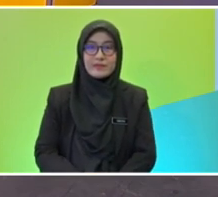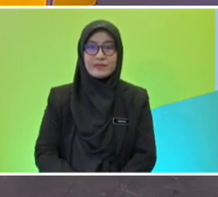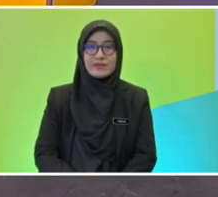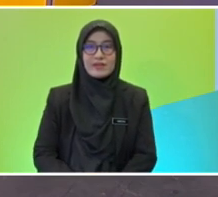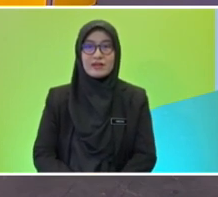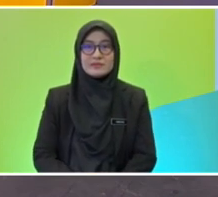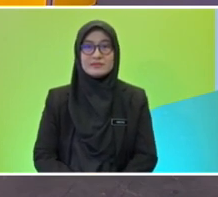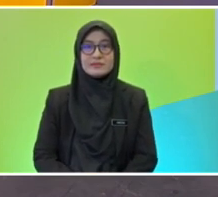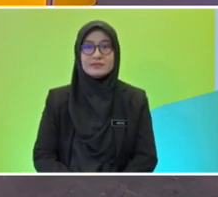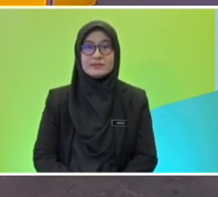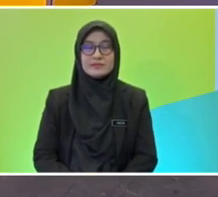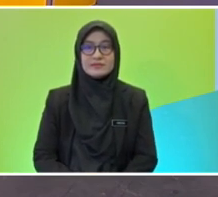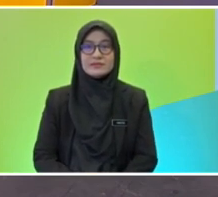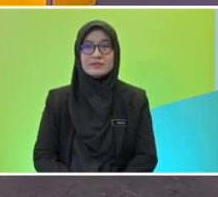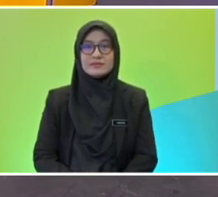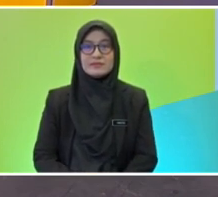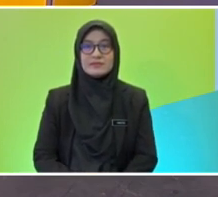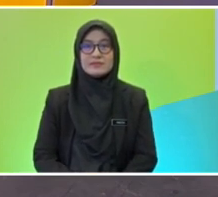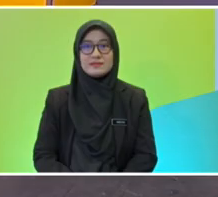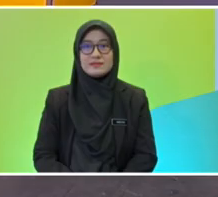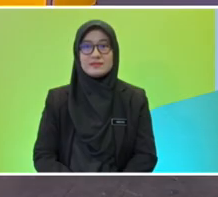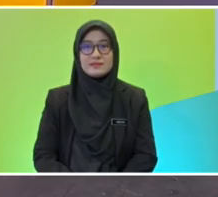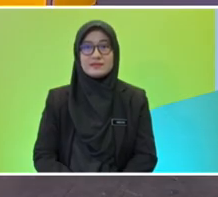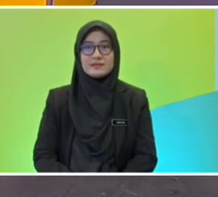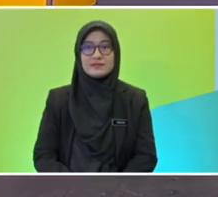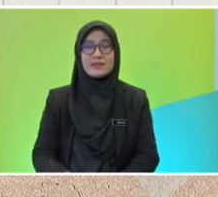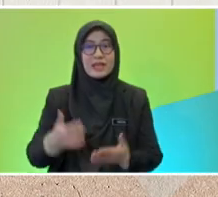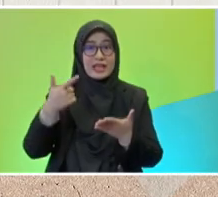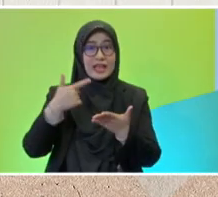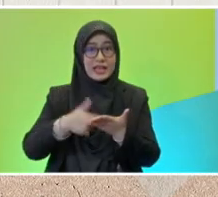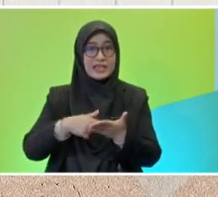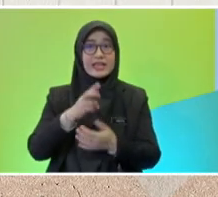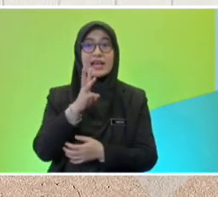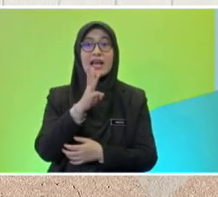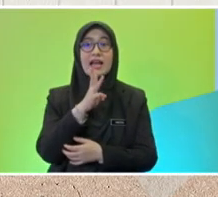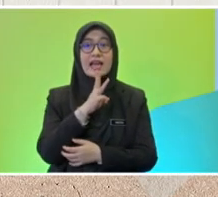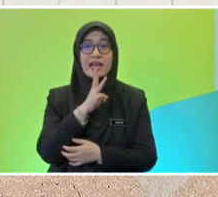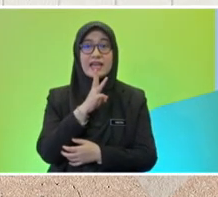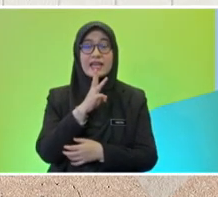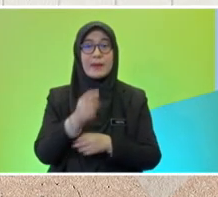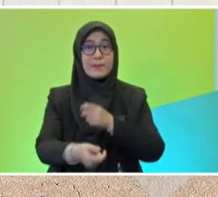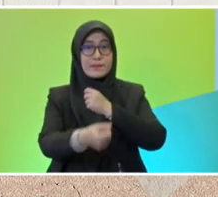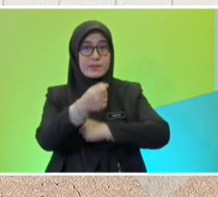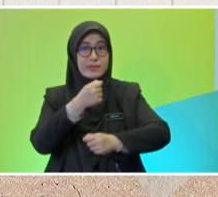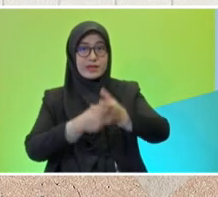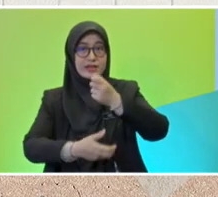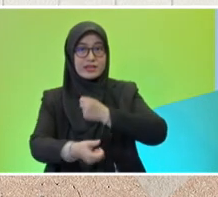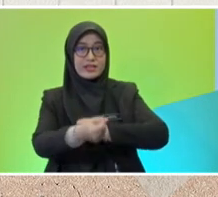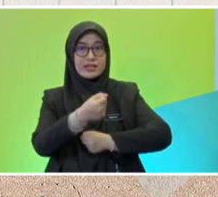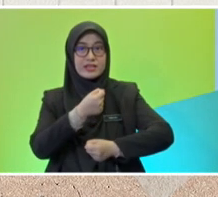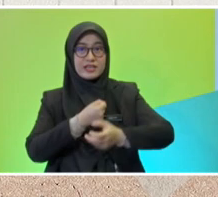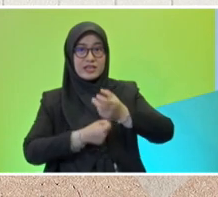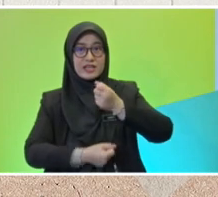kemudian yang ke seterusnya Ipeh Perigi iPhone